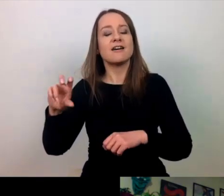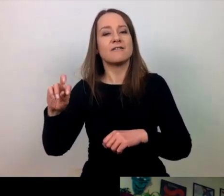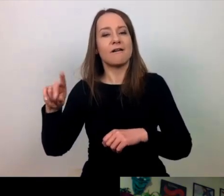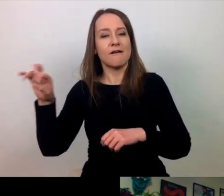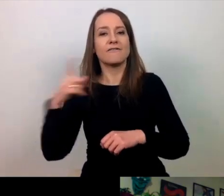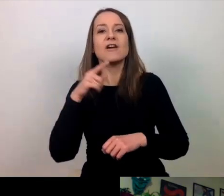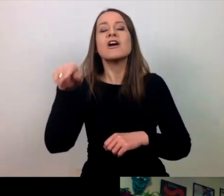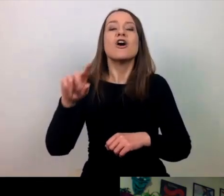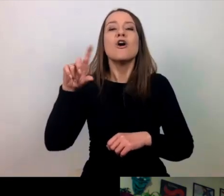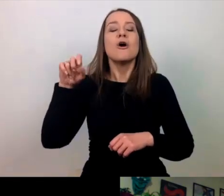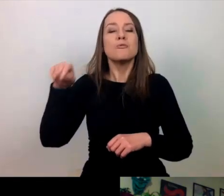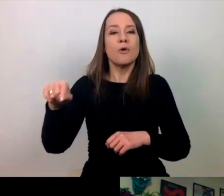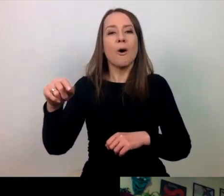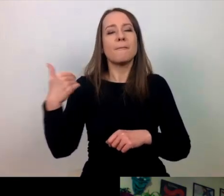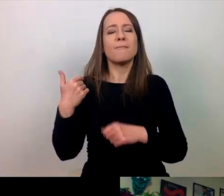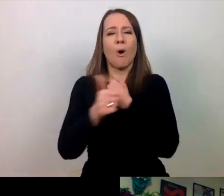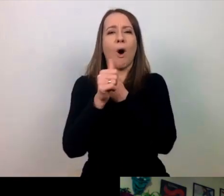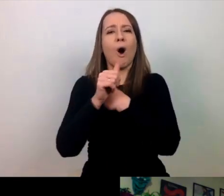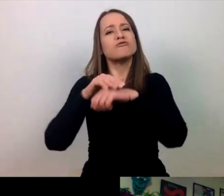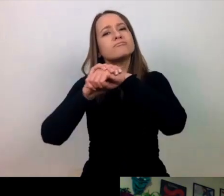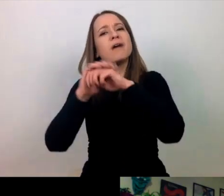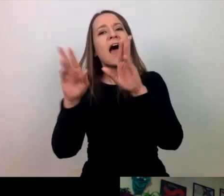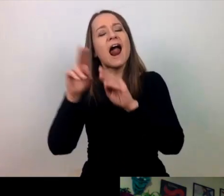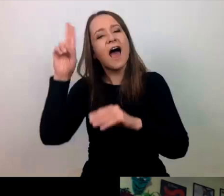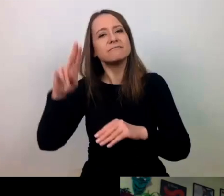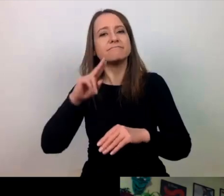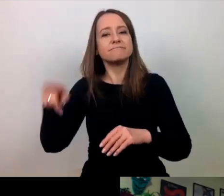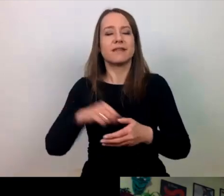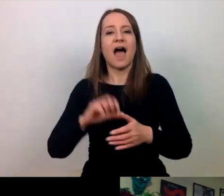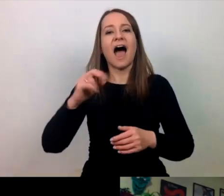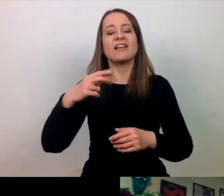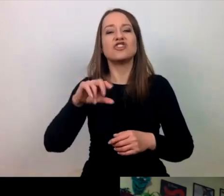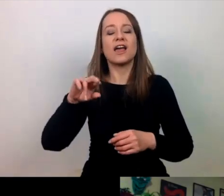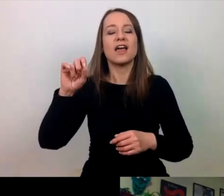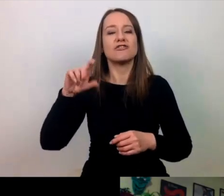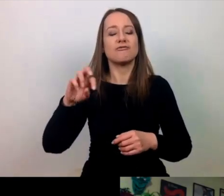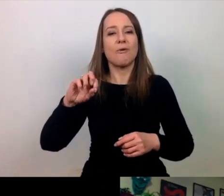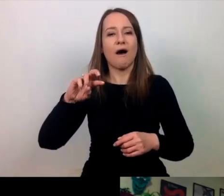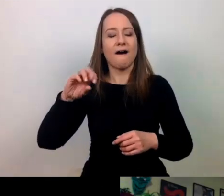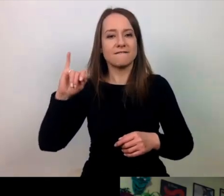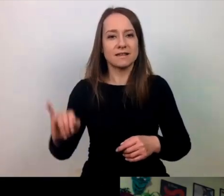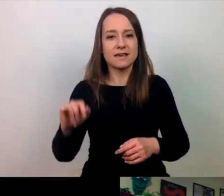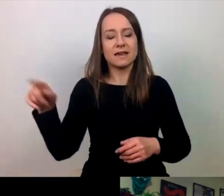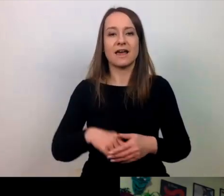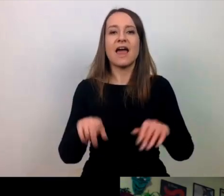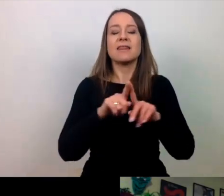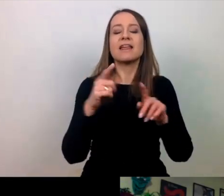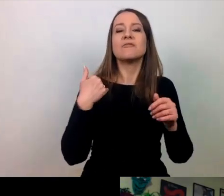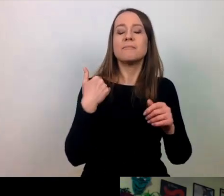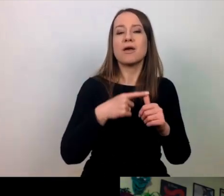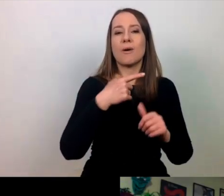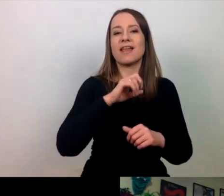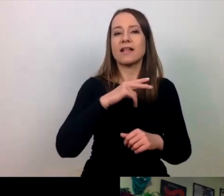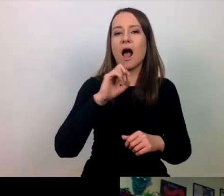Andrzejem Żuławskim. Tam Sebastian Fabiański trochę się wcielał w samego Ksawerego. Tam Daniel Olbrychski był z